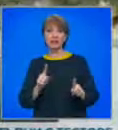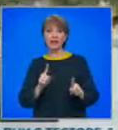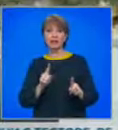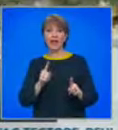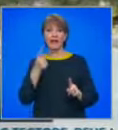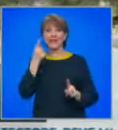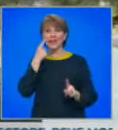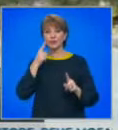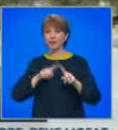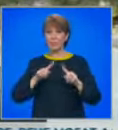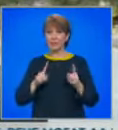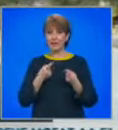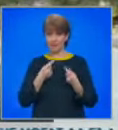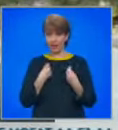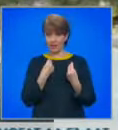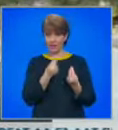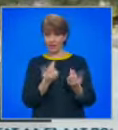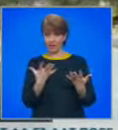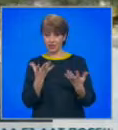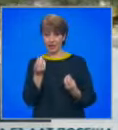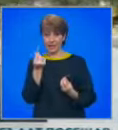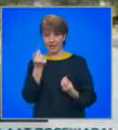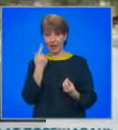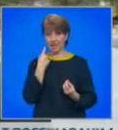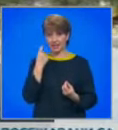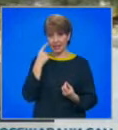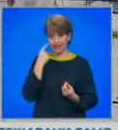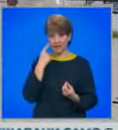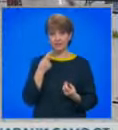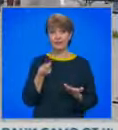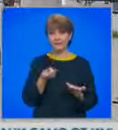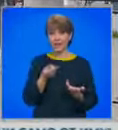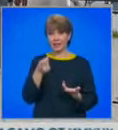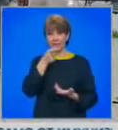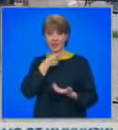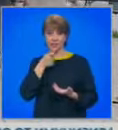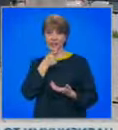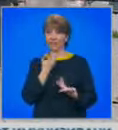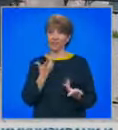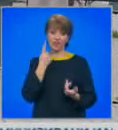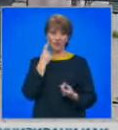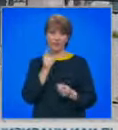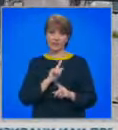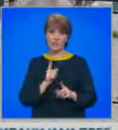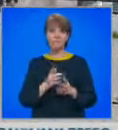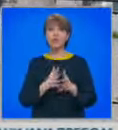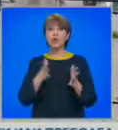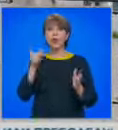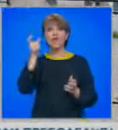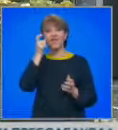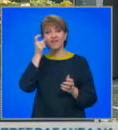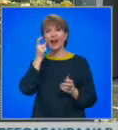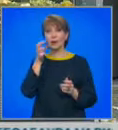да дадеш 10 лева за едно кафе, примерно, да пиеш, това е, нали, безумие. Много варненци, които не притежават зелен сертификат,